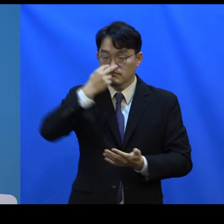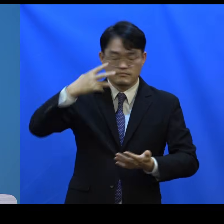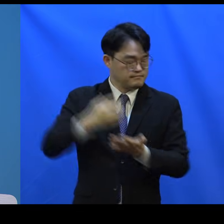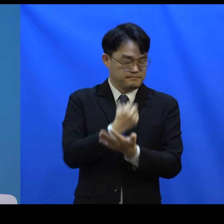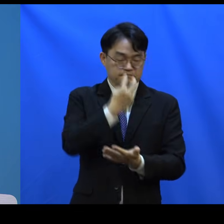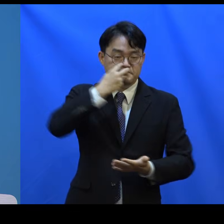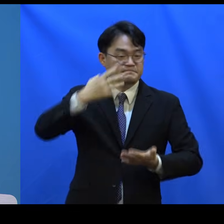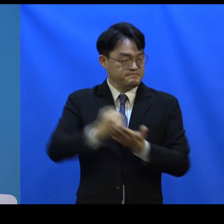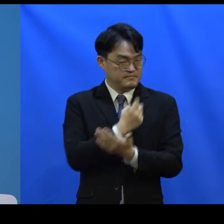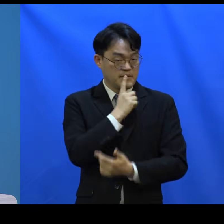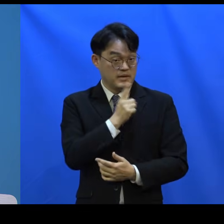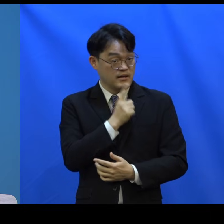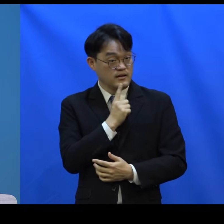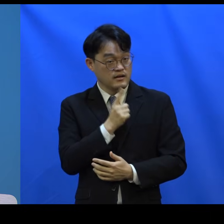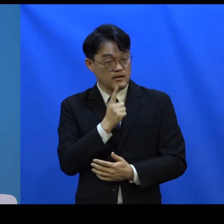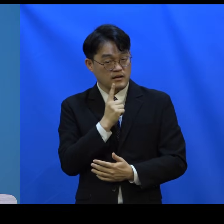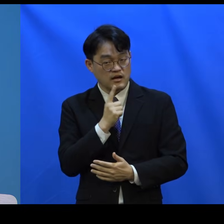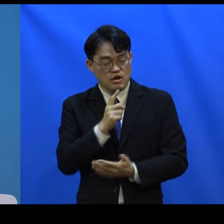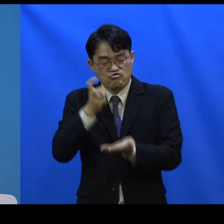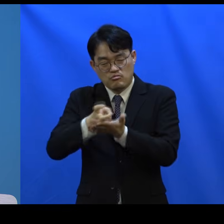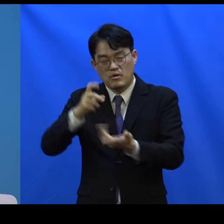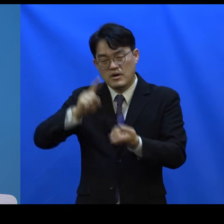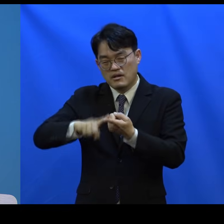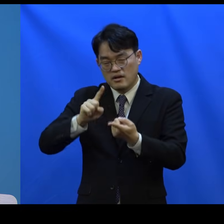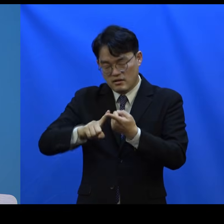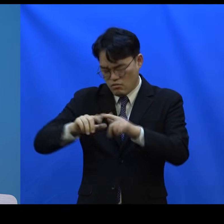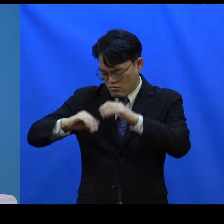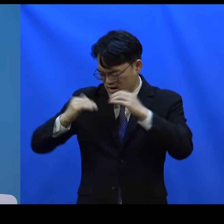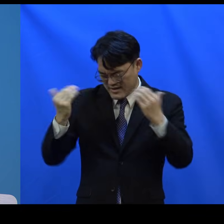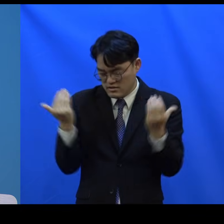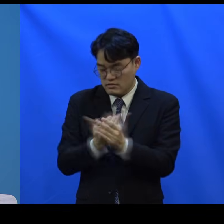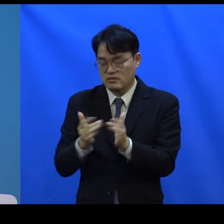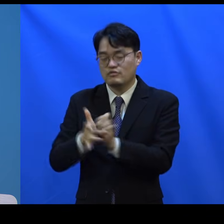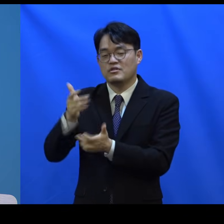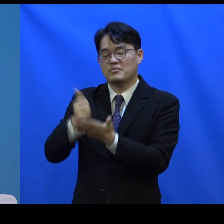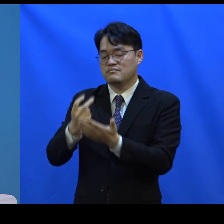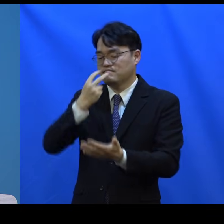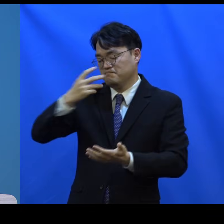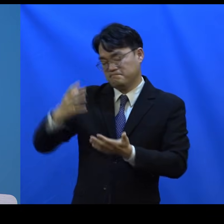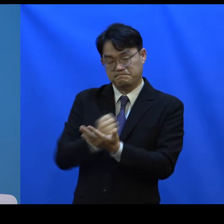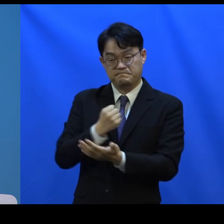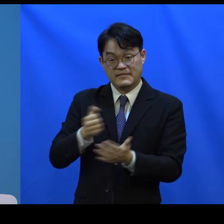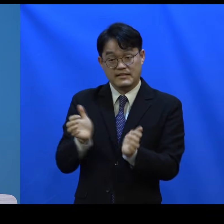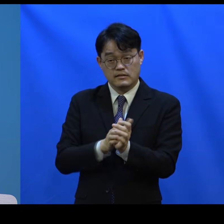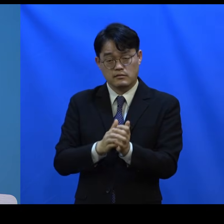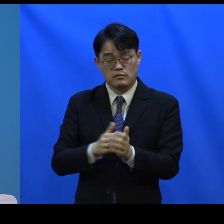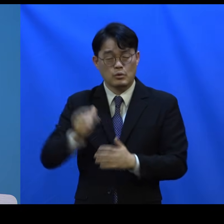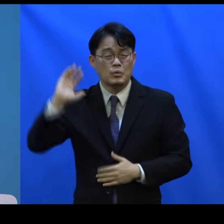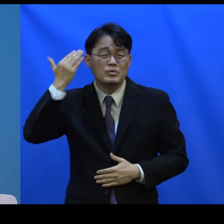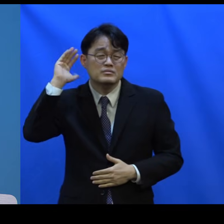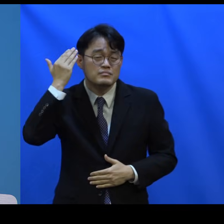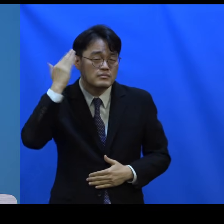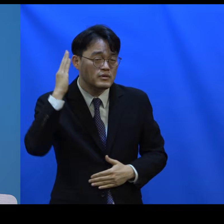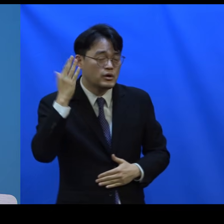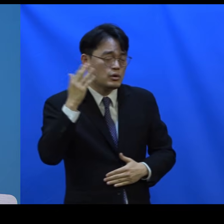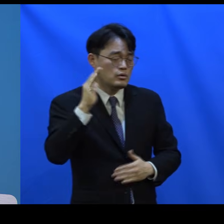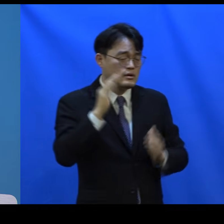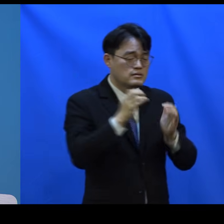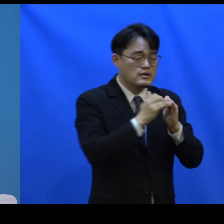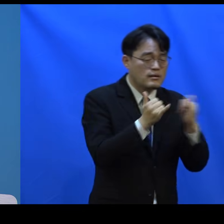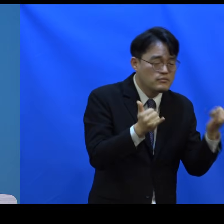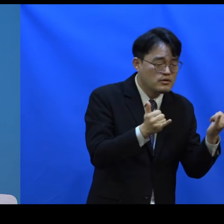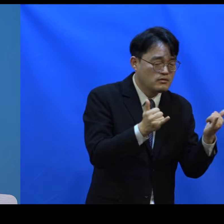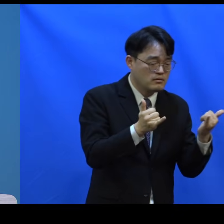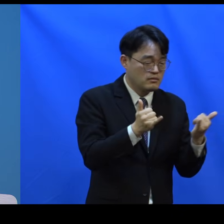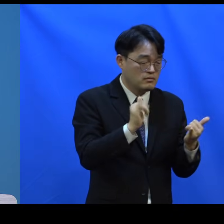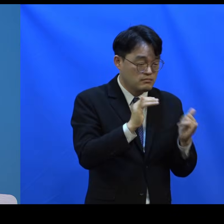어려워요. 아무나 알 수 있는 게. 오늘 현대는 이 잡학시대예요. 아는 게 많은데 그러니까 우리가